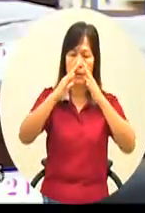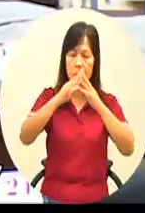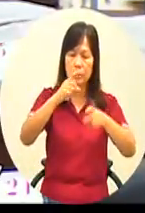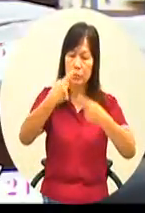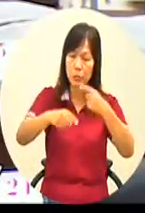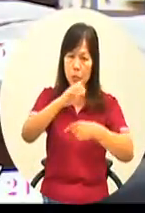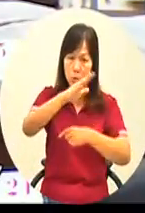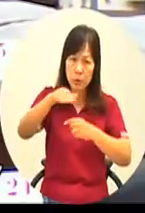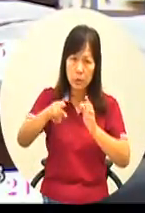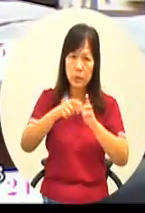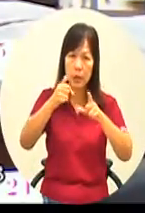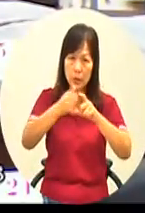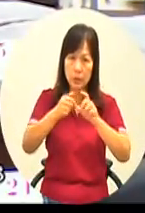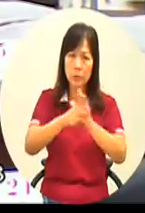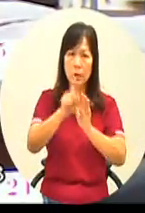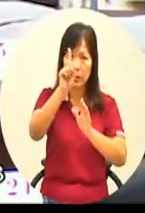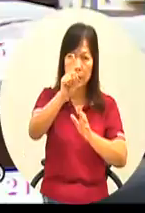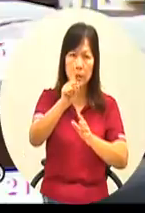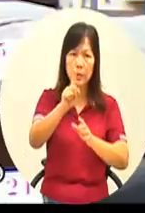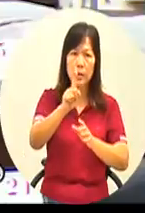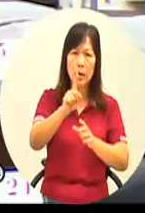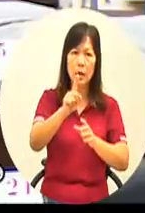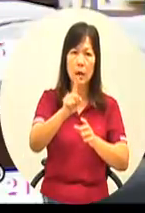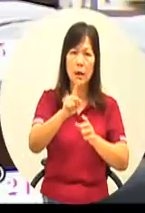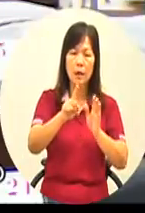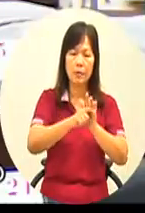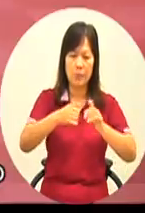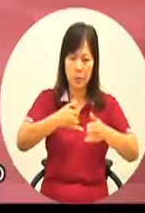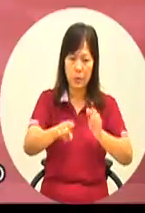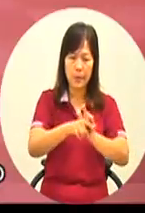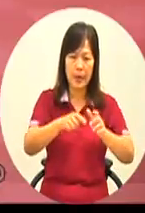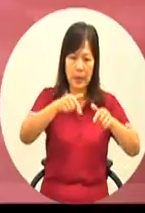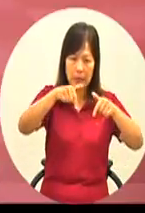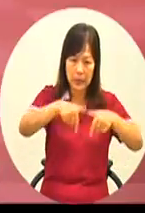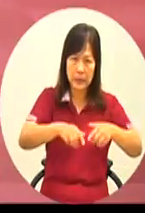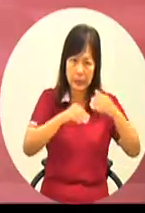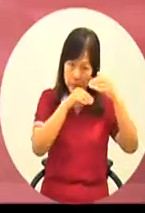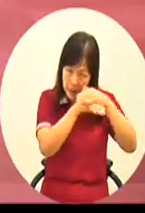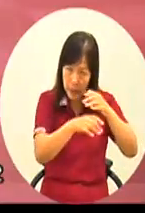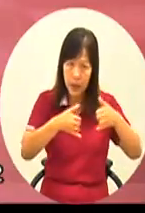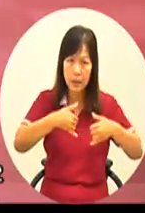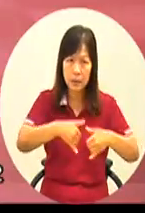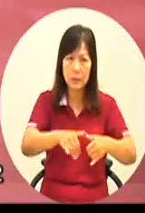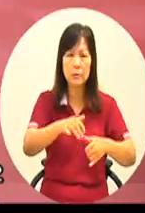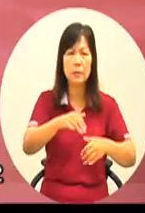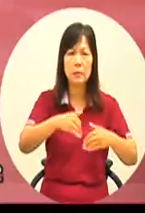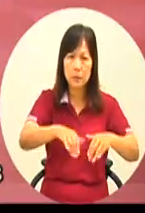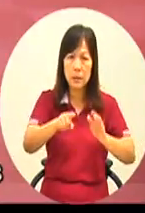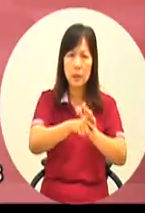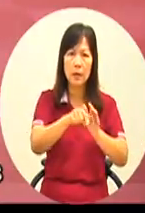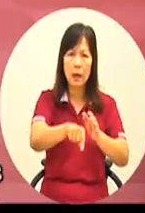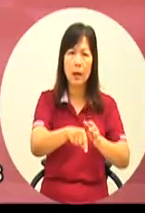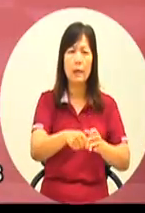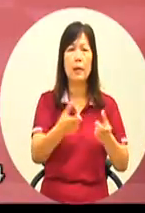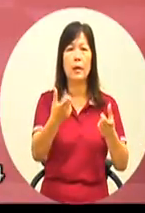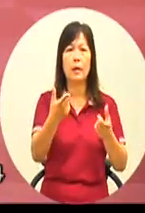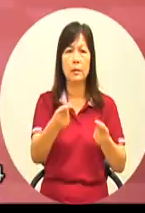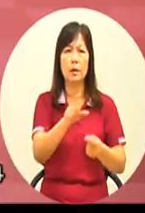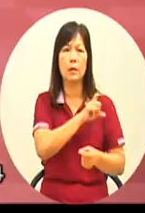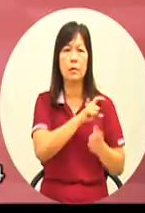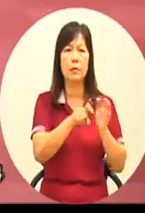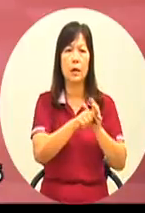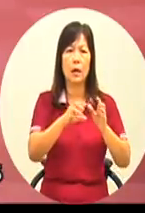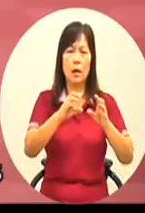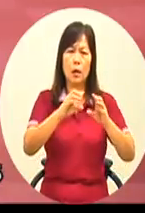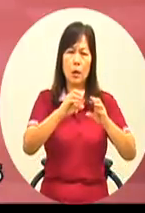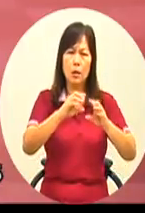有一个路名，它叫做西藏街，然后西藏街它又叫做图博